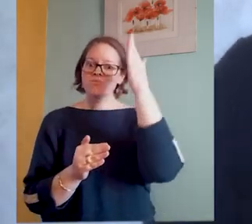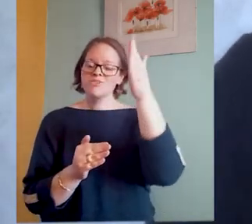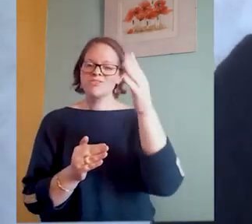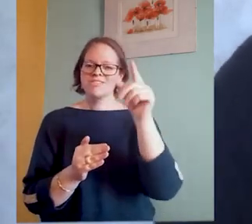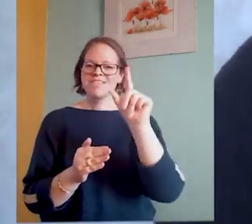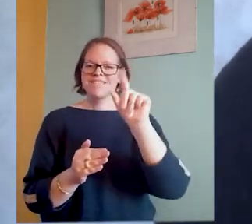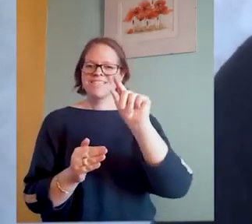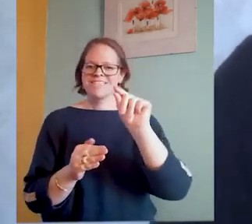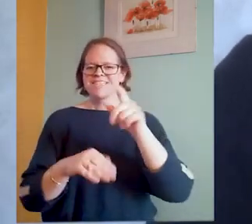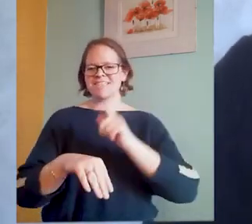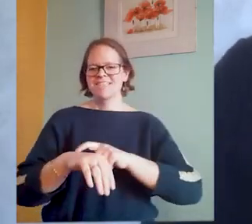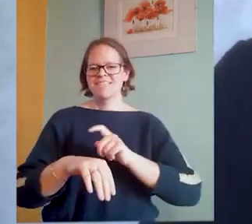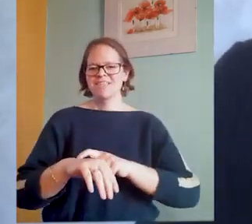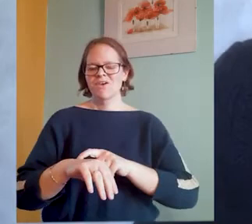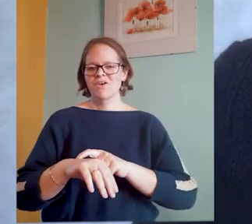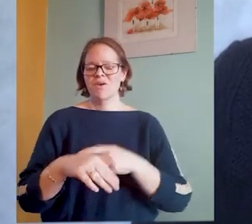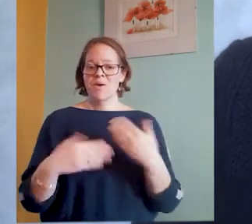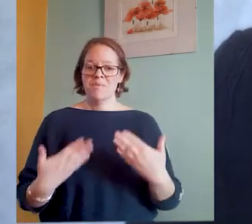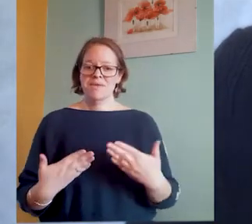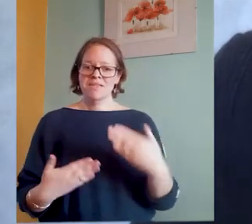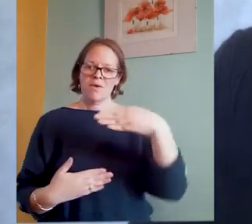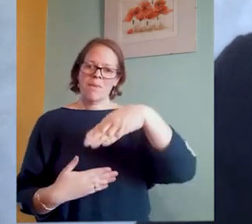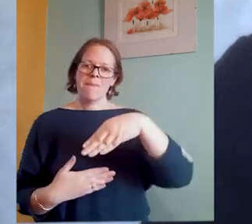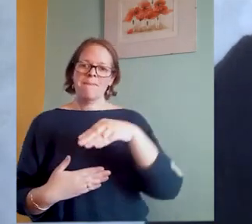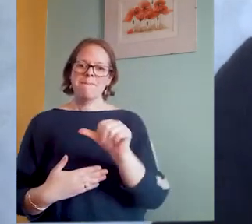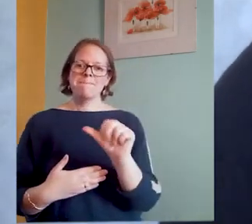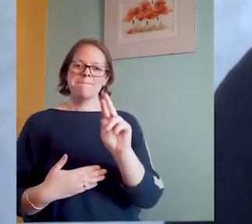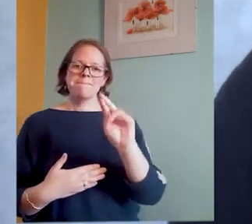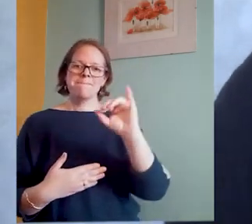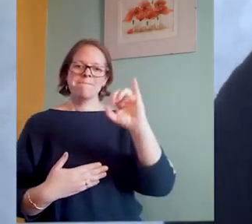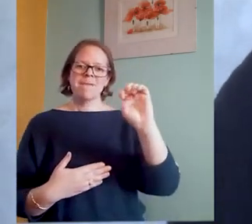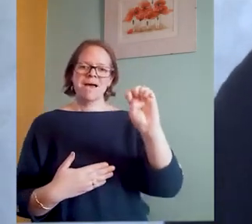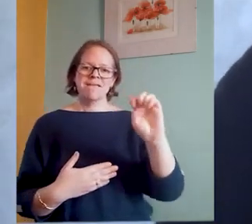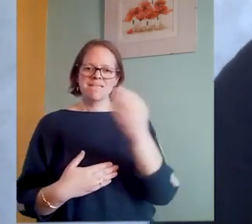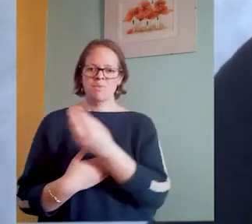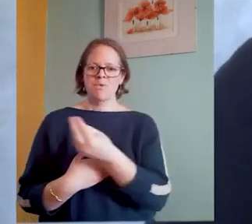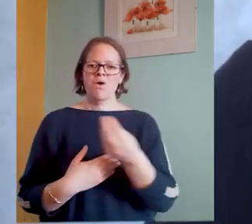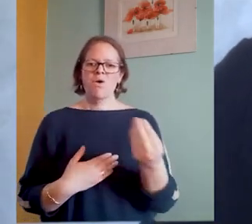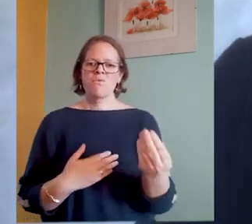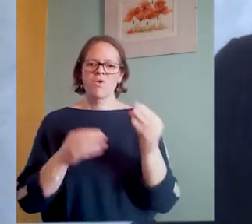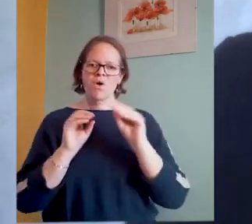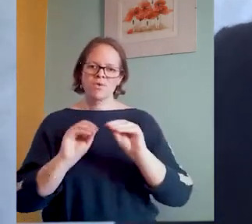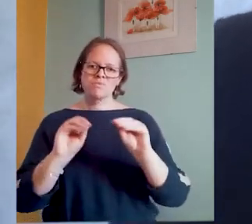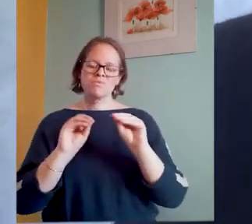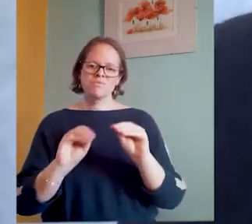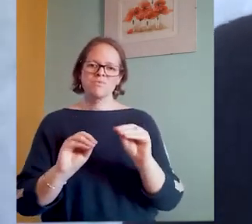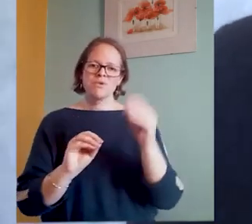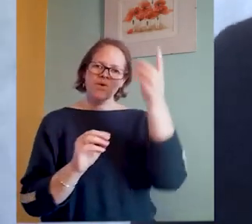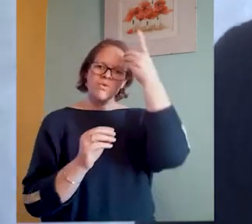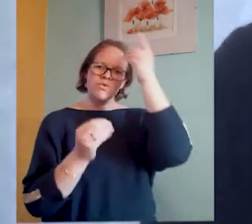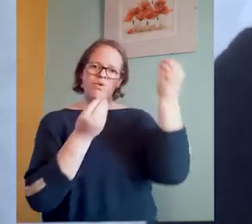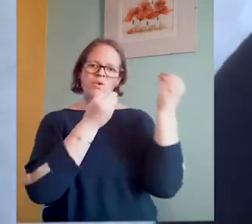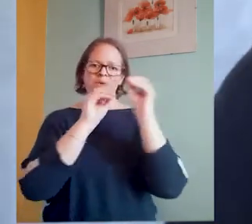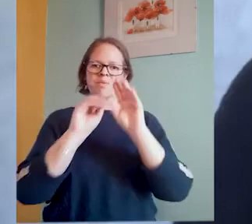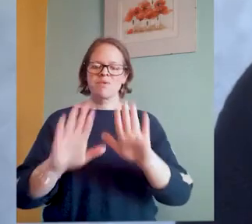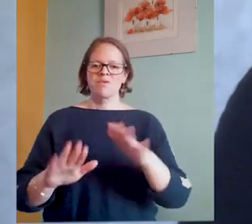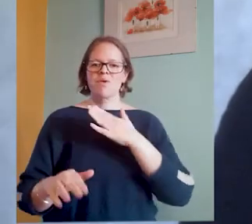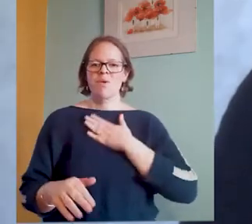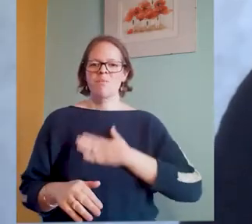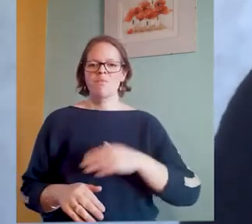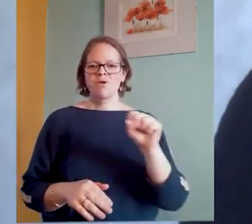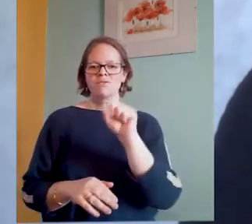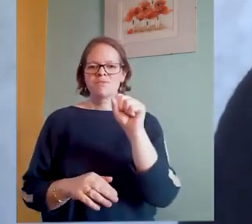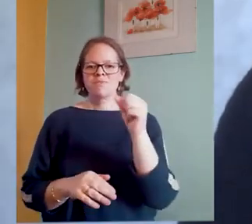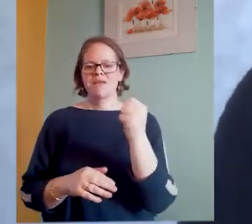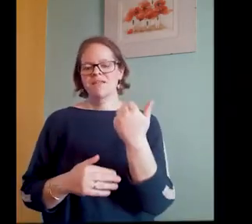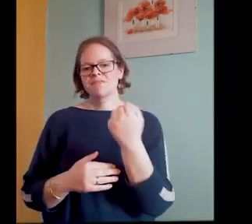avec Marie, la monitrice d'école du dimanche, pour un temps spécial pour les enfants. Soyez bénis et bonne semaine à